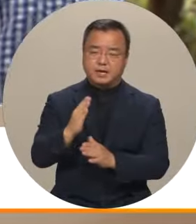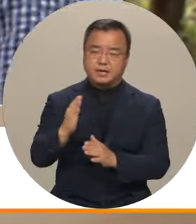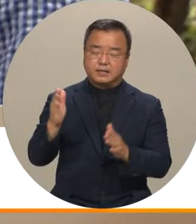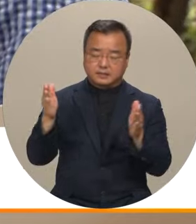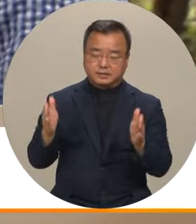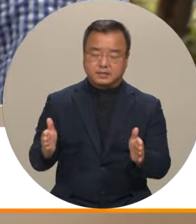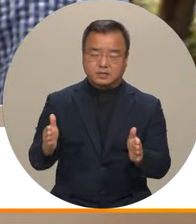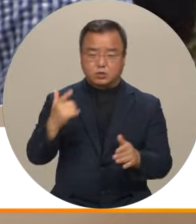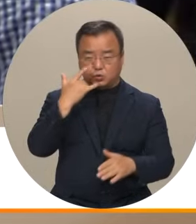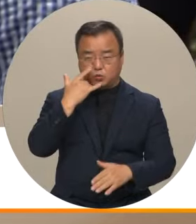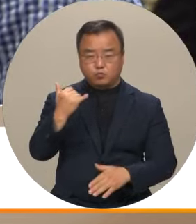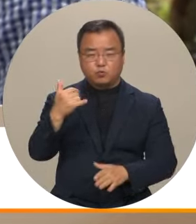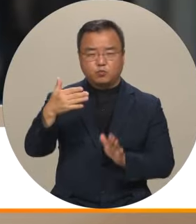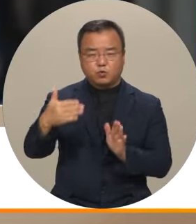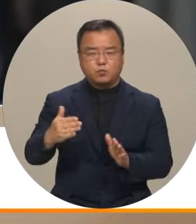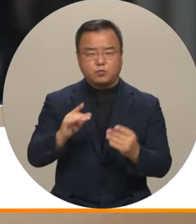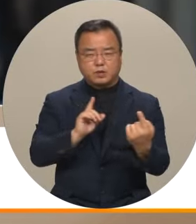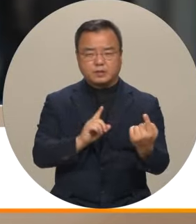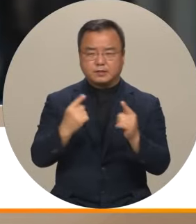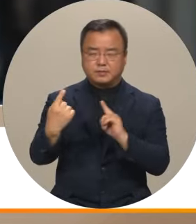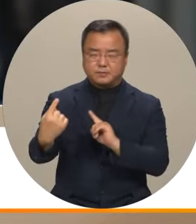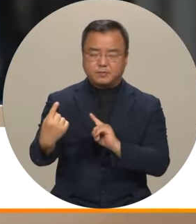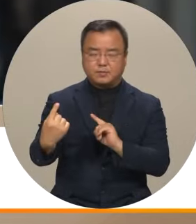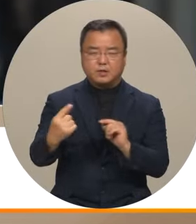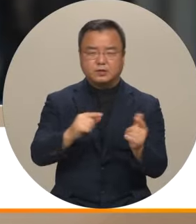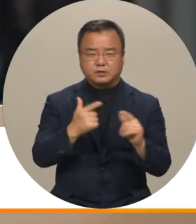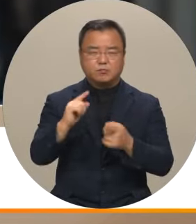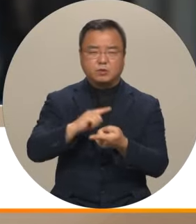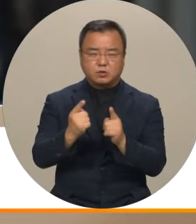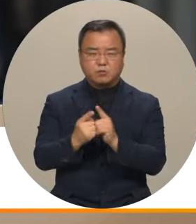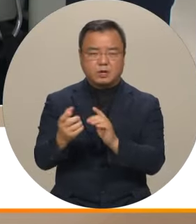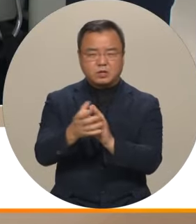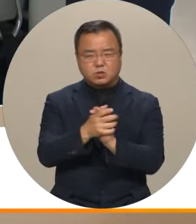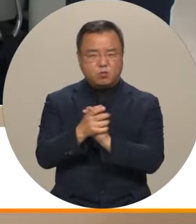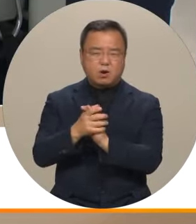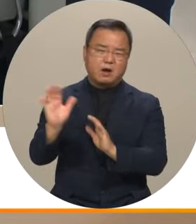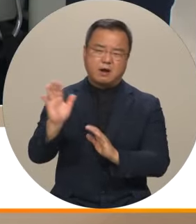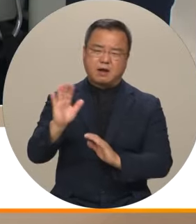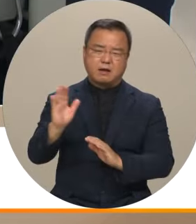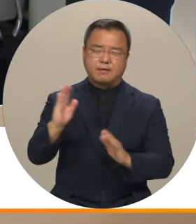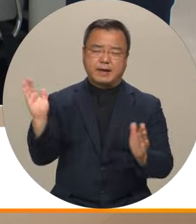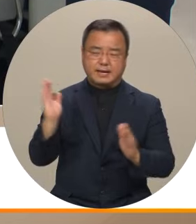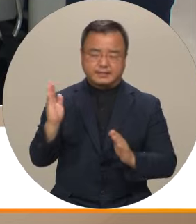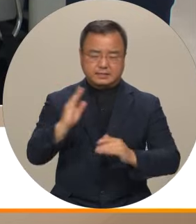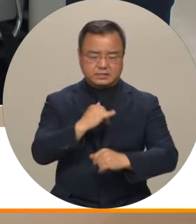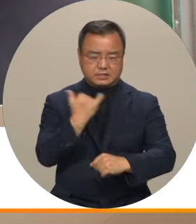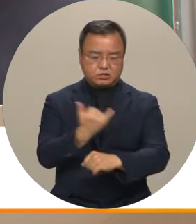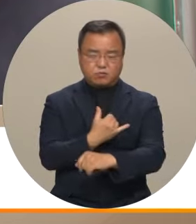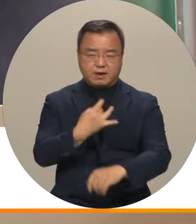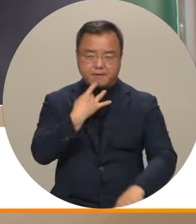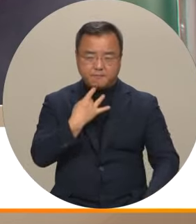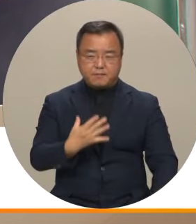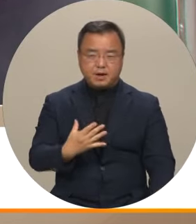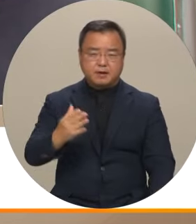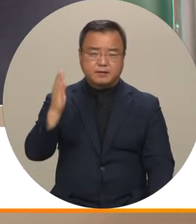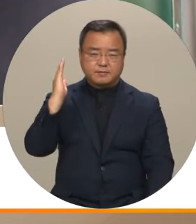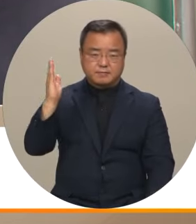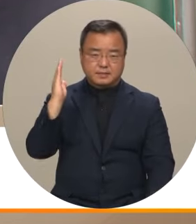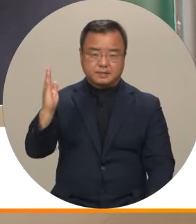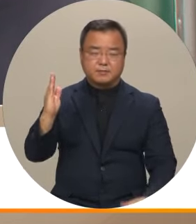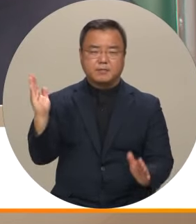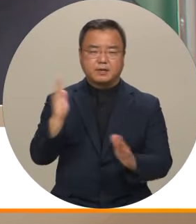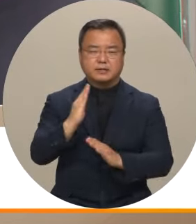학부모의이 새 교육 주체 간의 적절한 조화 대신 너무 학생의 인권만 집중적으로 강조해온